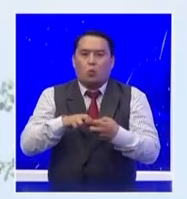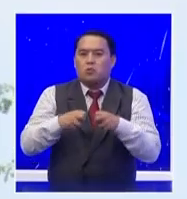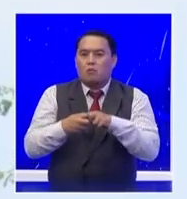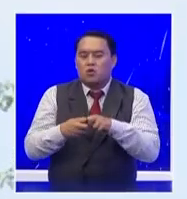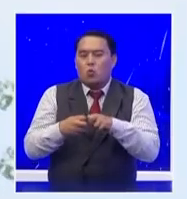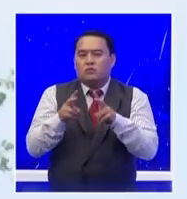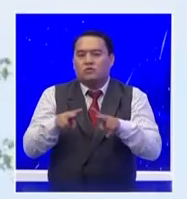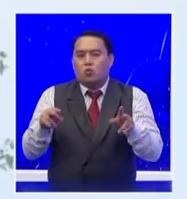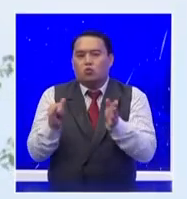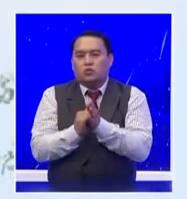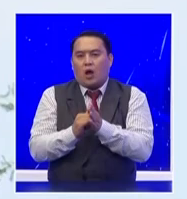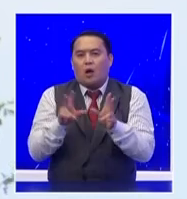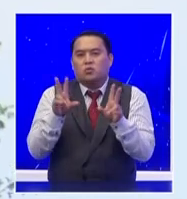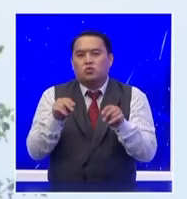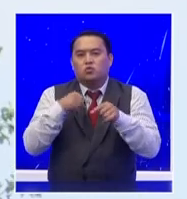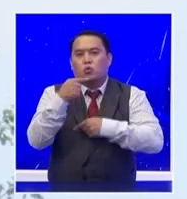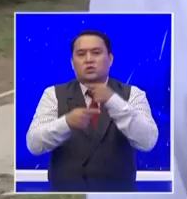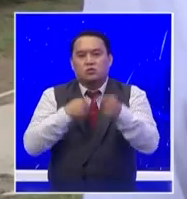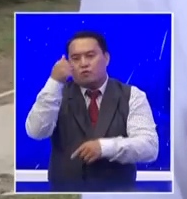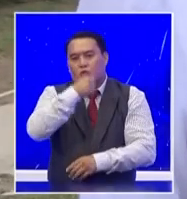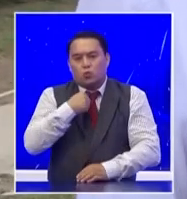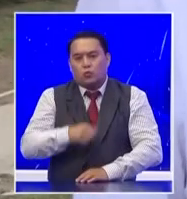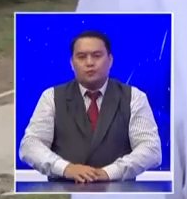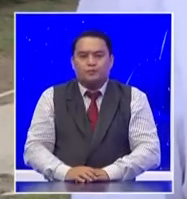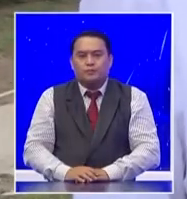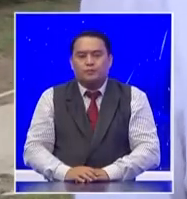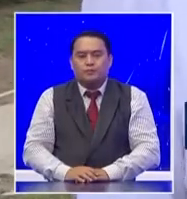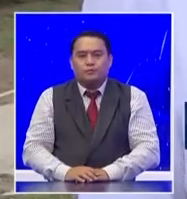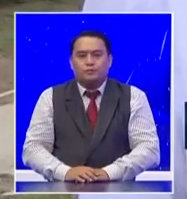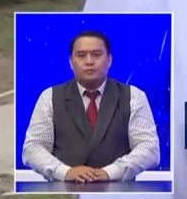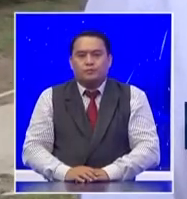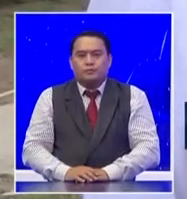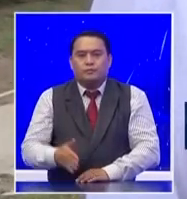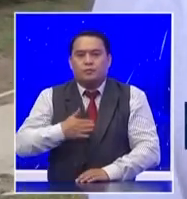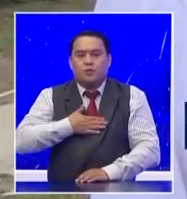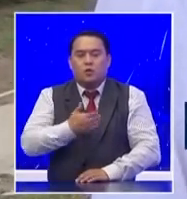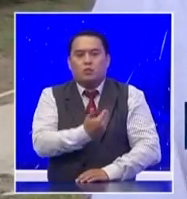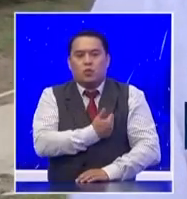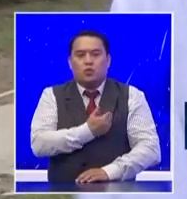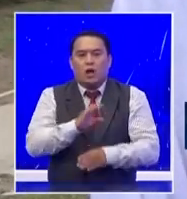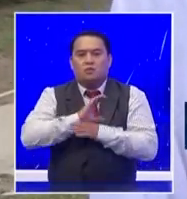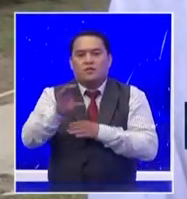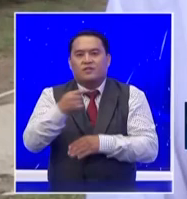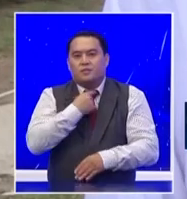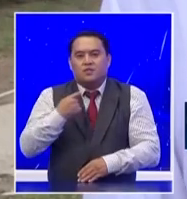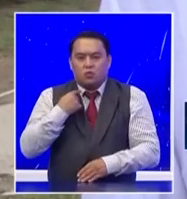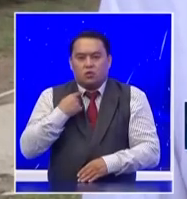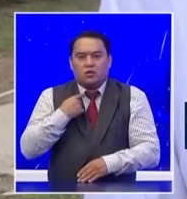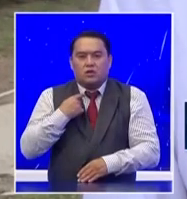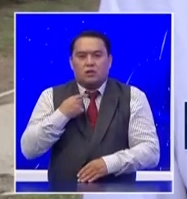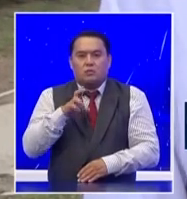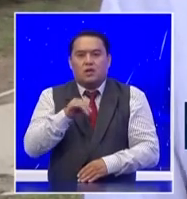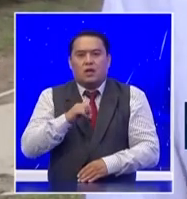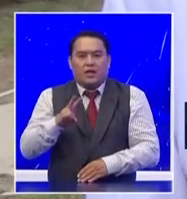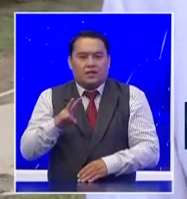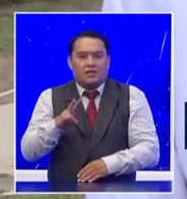сетью поставщики услуг обещают только до конца года. Мной было отправлено письмо в город Талдыкорган начальнику